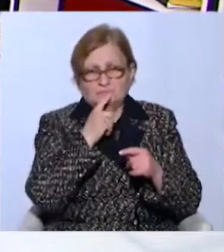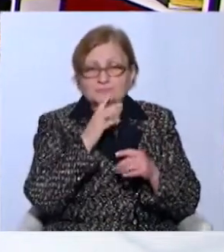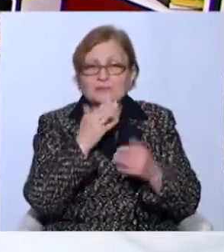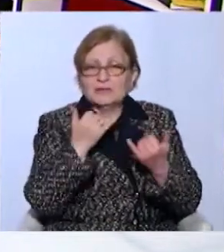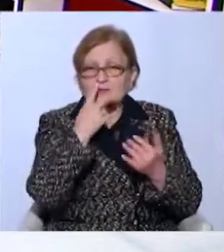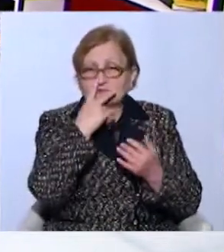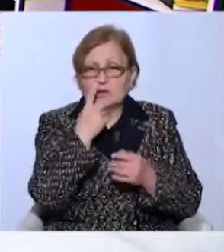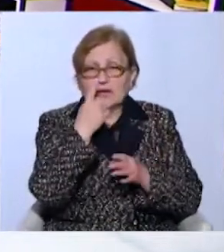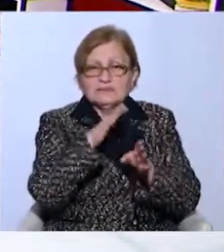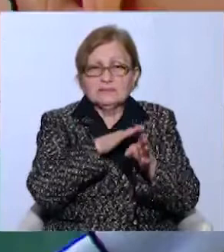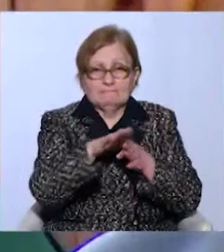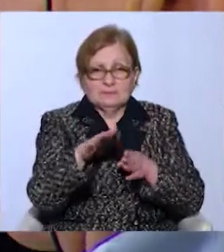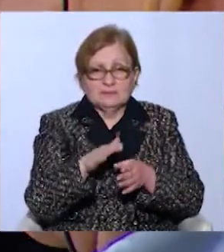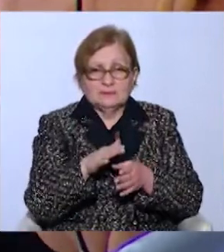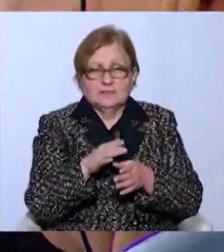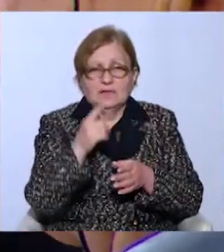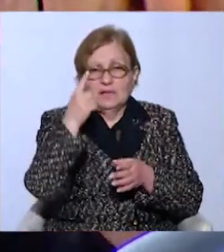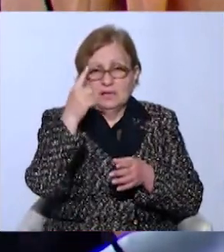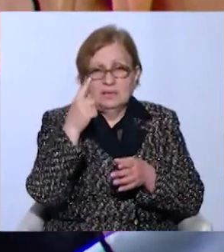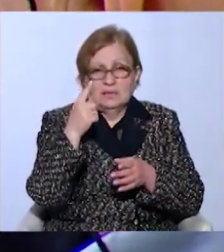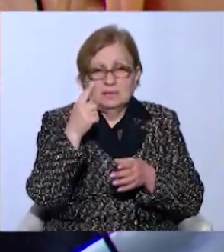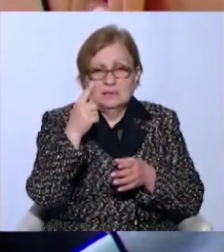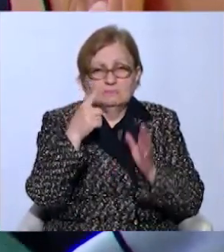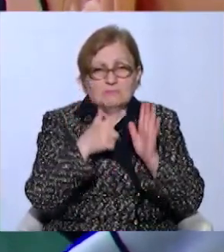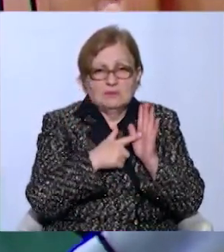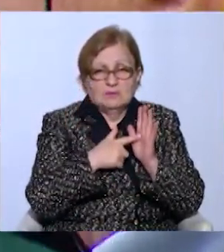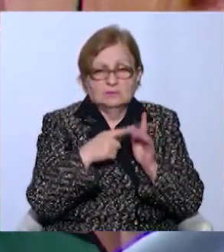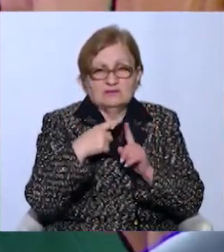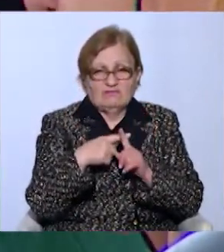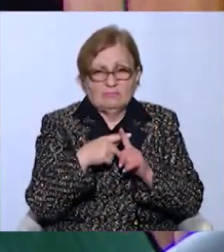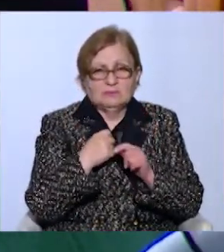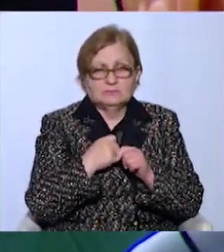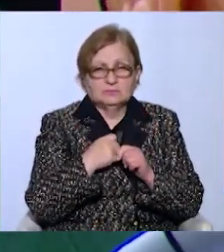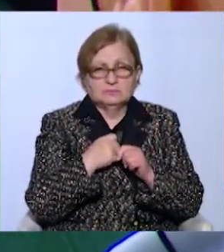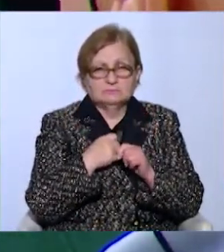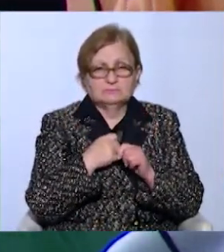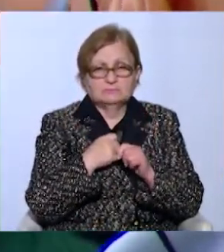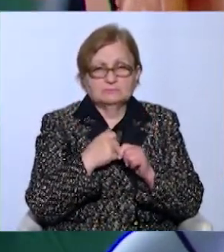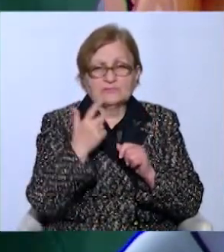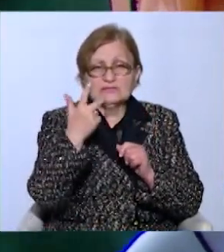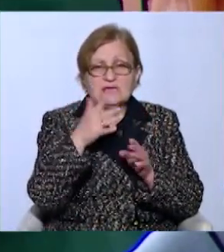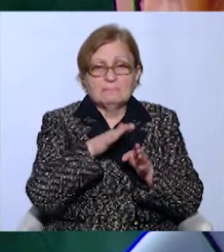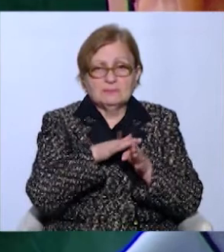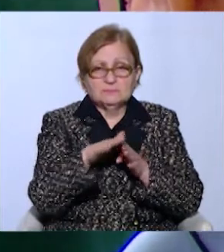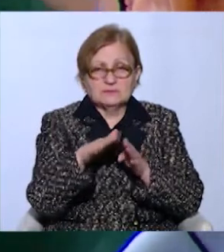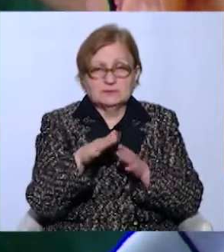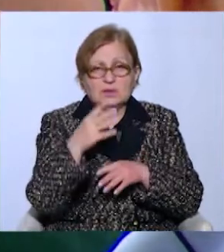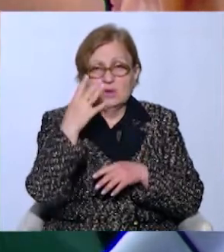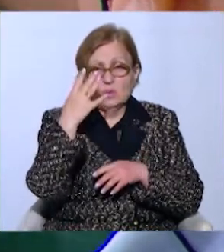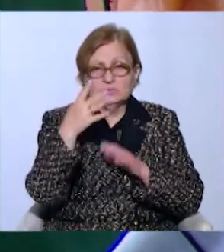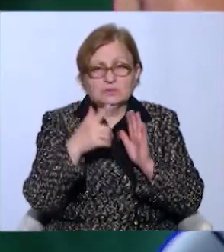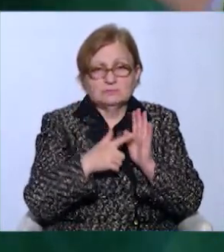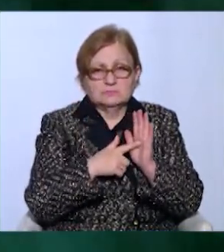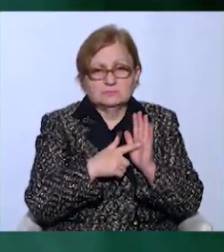tel, or, meşvidet, daumatot, samim teli, otki meşvidet.